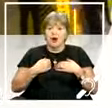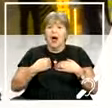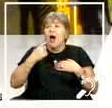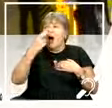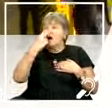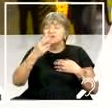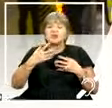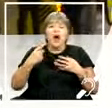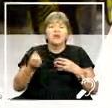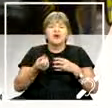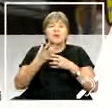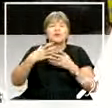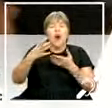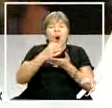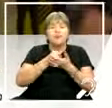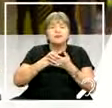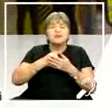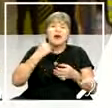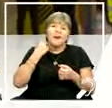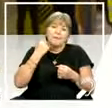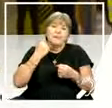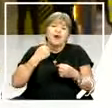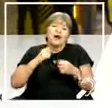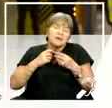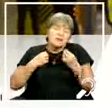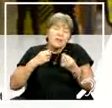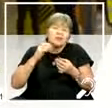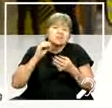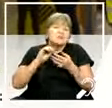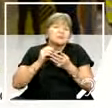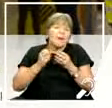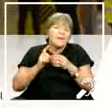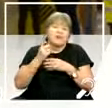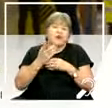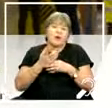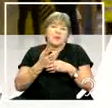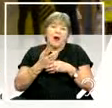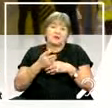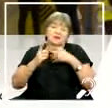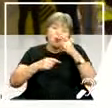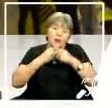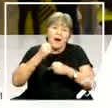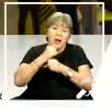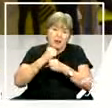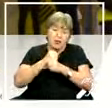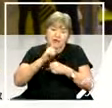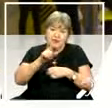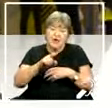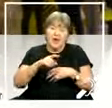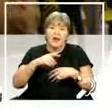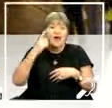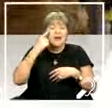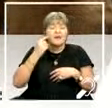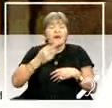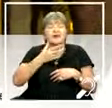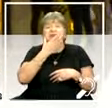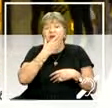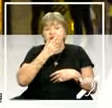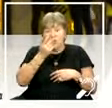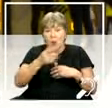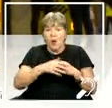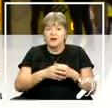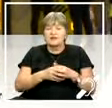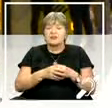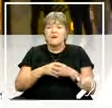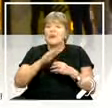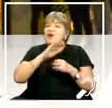rezultatele sunt pe măsura muncii și normal, a fost o lună foarte frumoasă și plină de